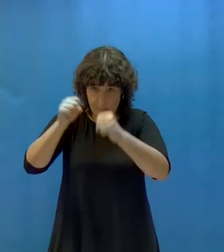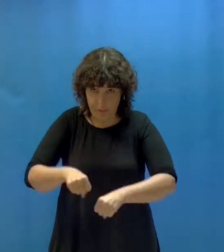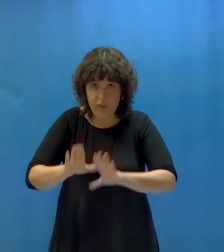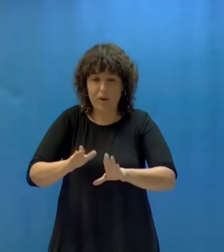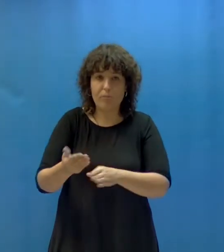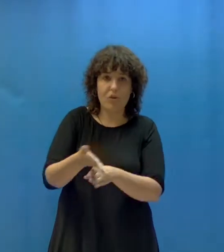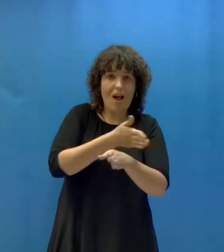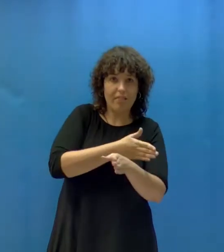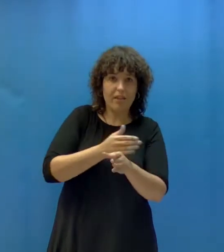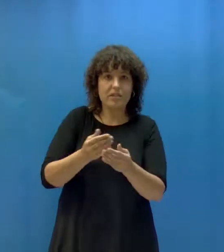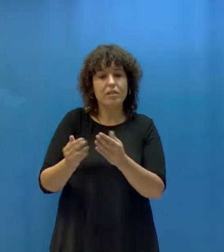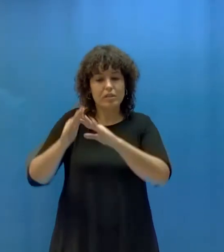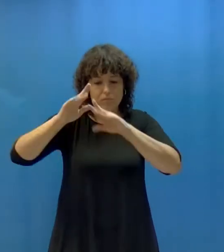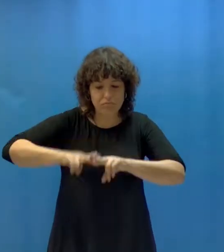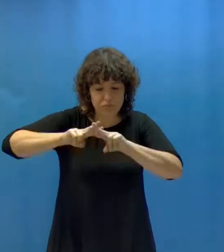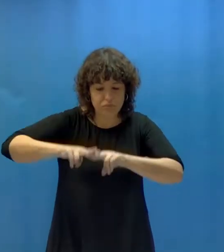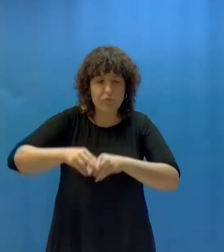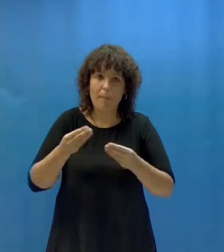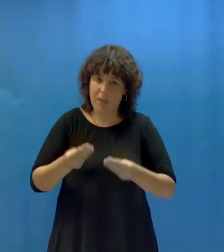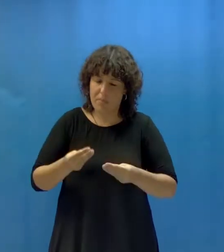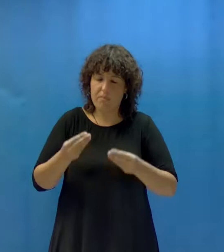Gràcies, senyor del senyor. Senyor Zamora.